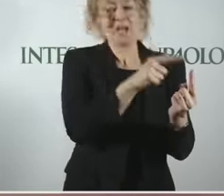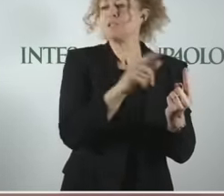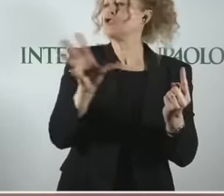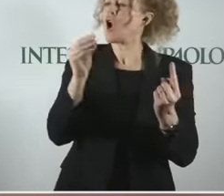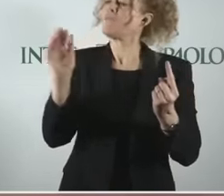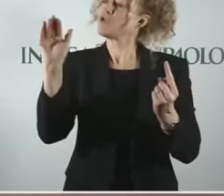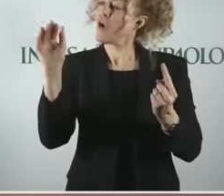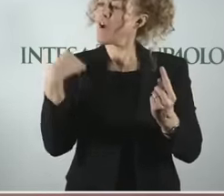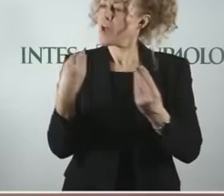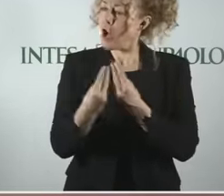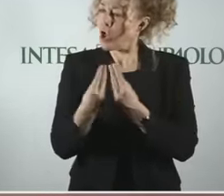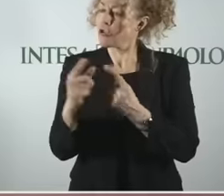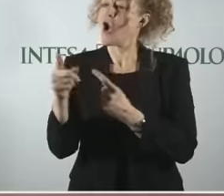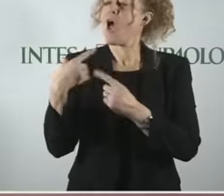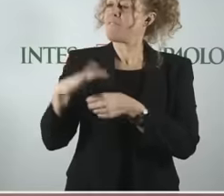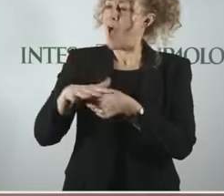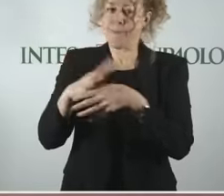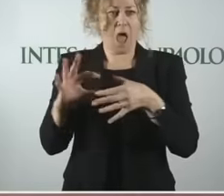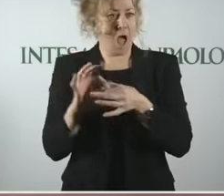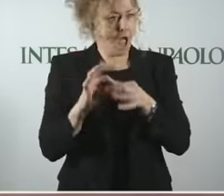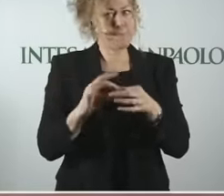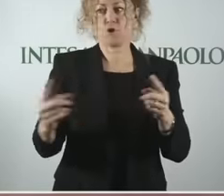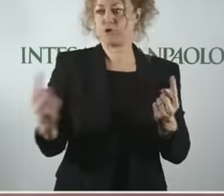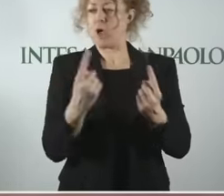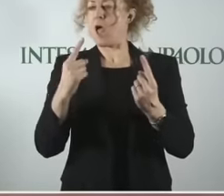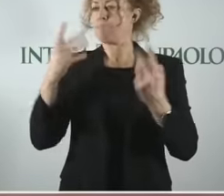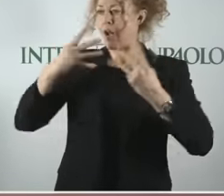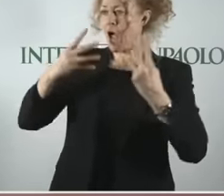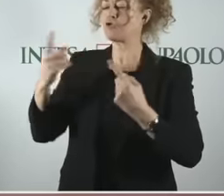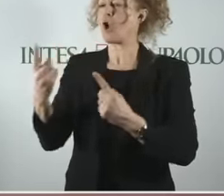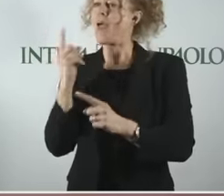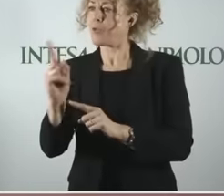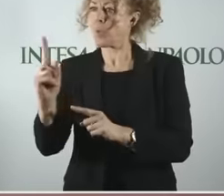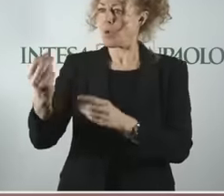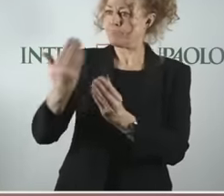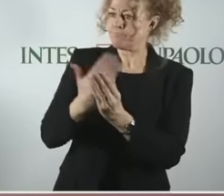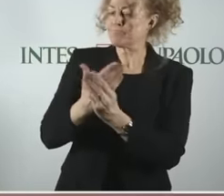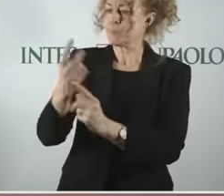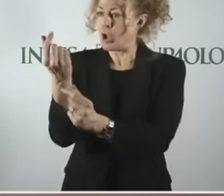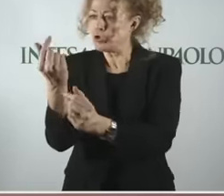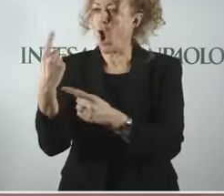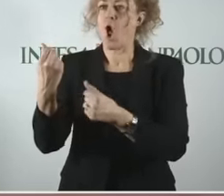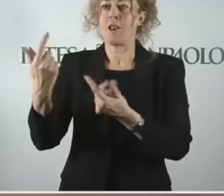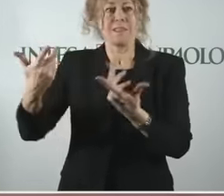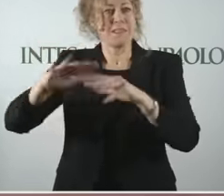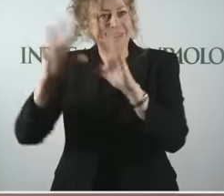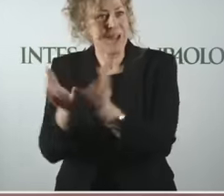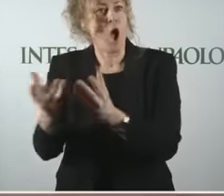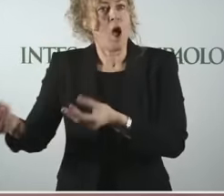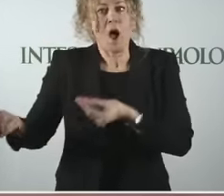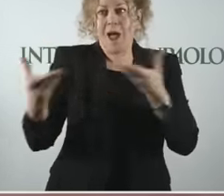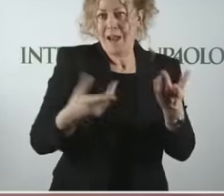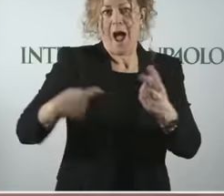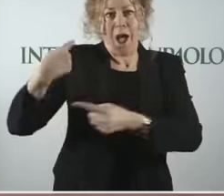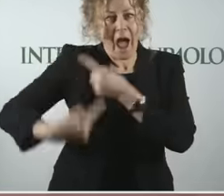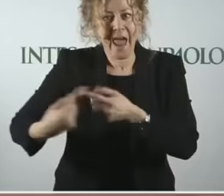famiglia amica nostra e ragioneremo bene con i suoceri sulla dotte sulla controte perché guarda che è il tuo futuro quello eh quando